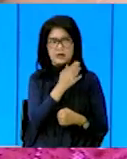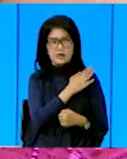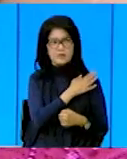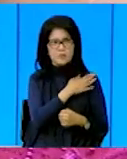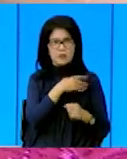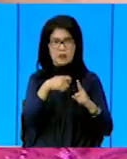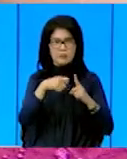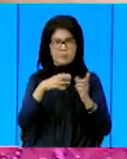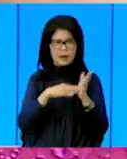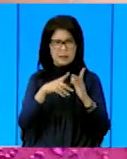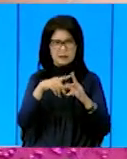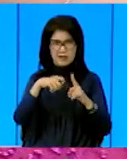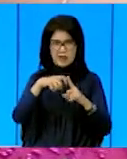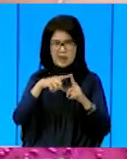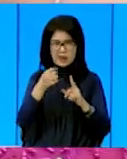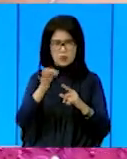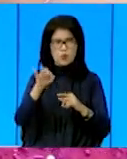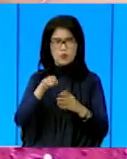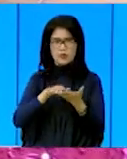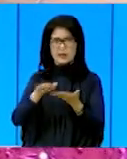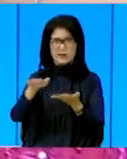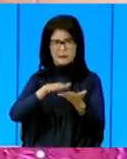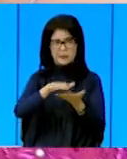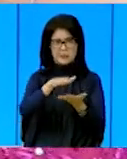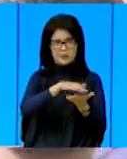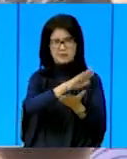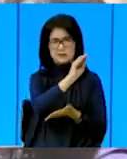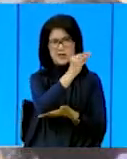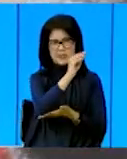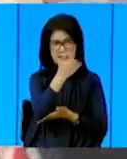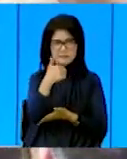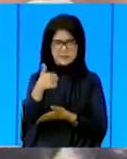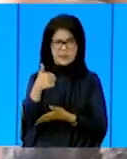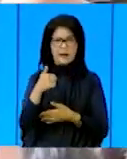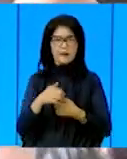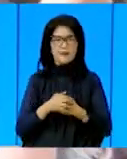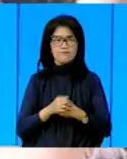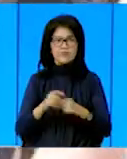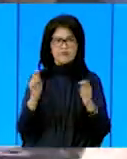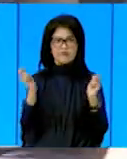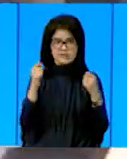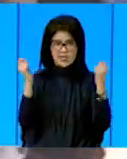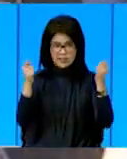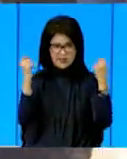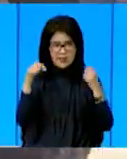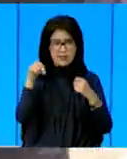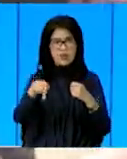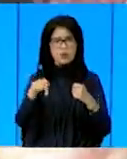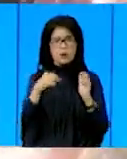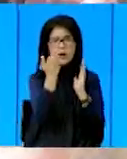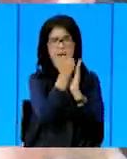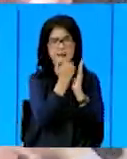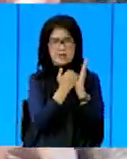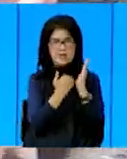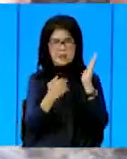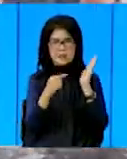bisa diekspor ke Jakarta atau ke luar negeri. Festival yang masuk dalam Karisma Event Nusantara ini